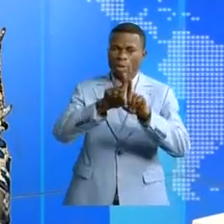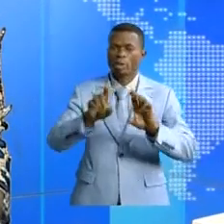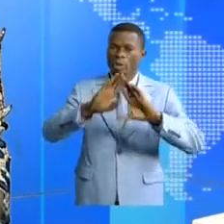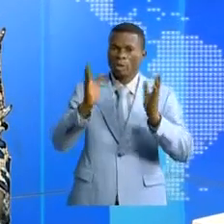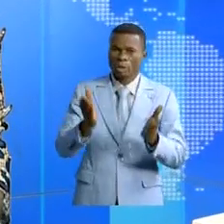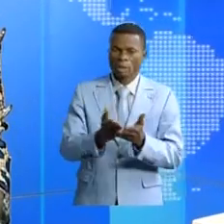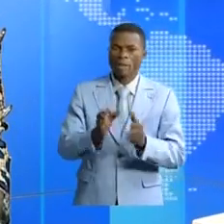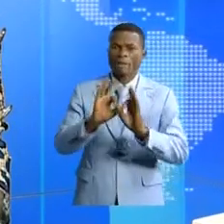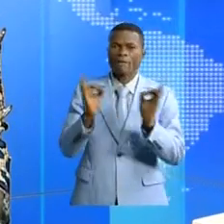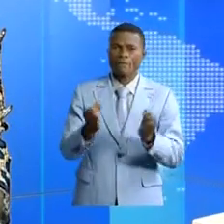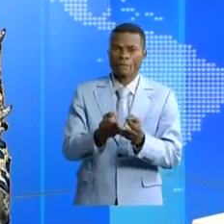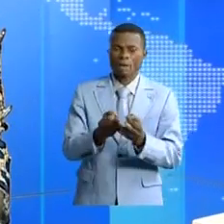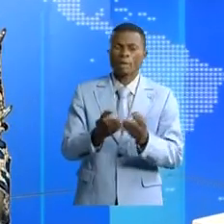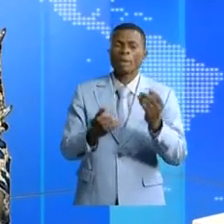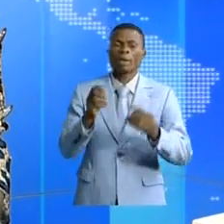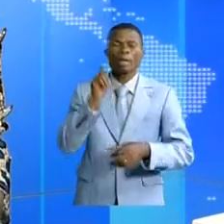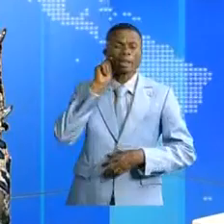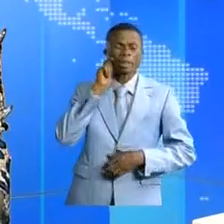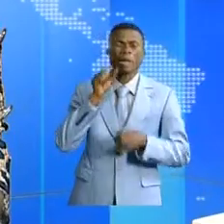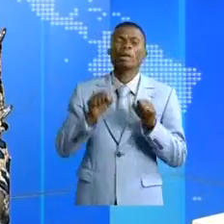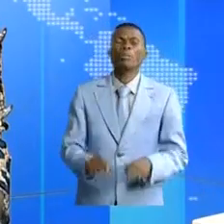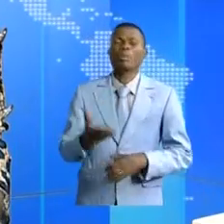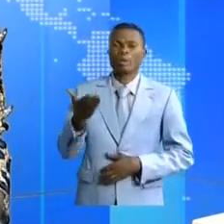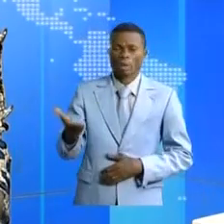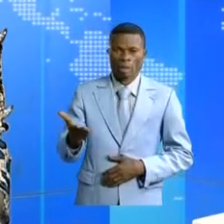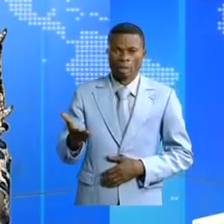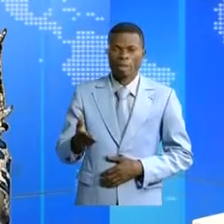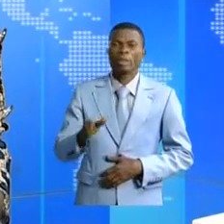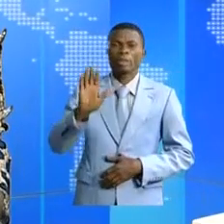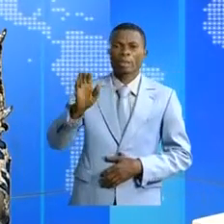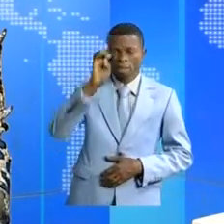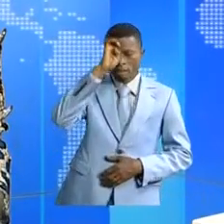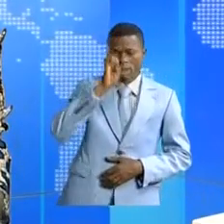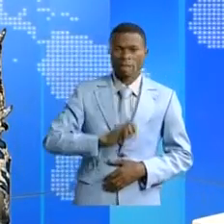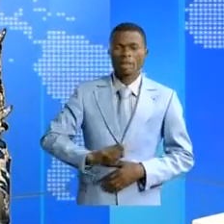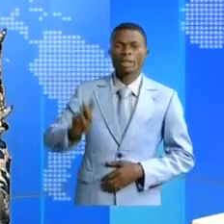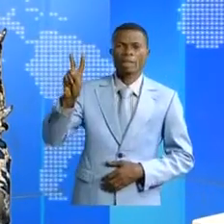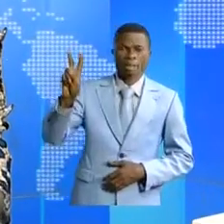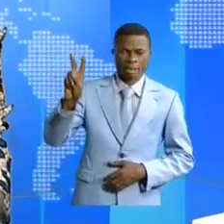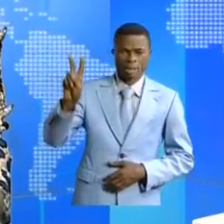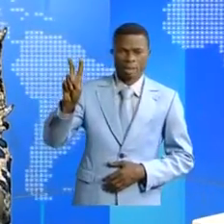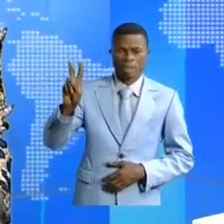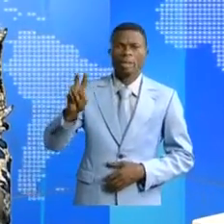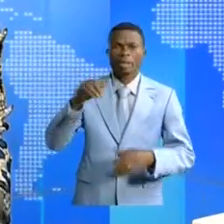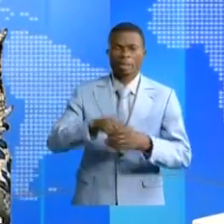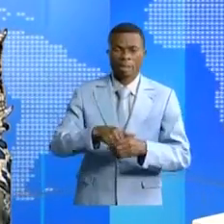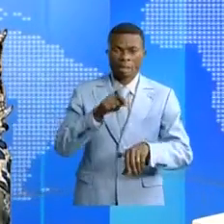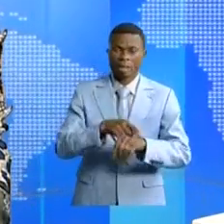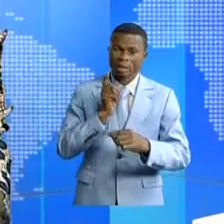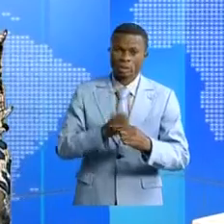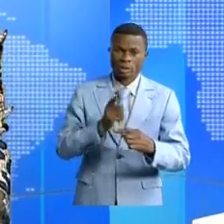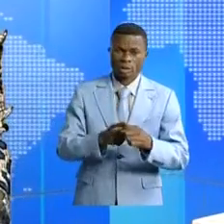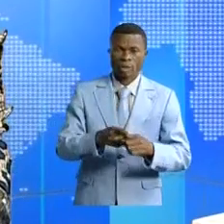toute la famille de notre feu leader Maximo Étienne Tshisekedi Wamulumba. Dans ces moments